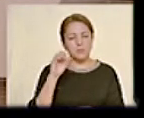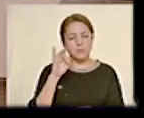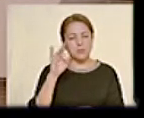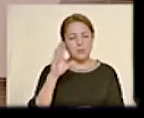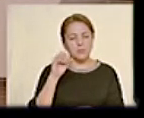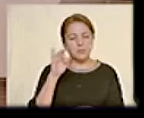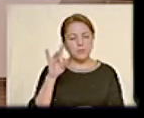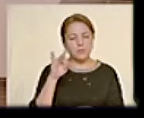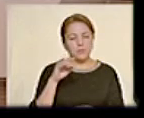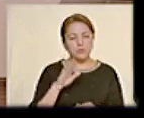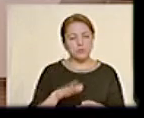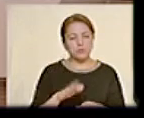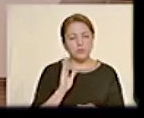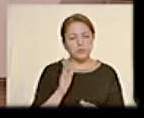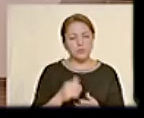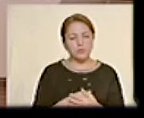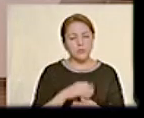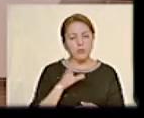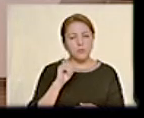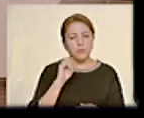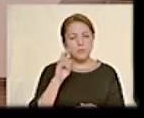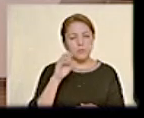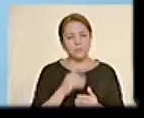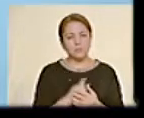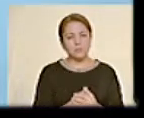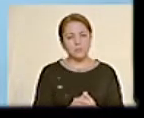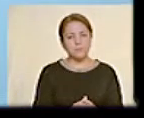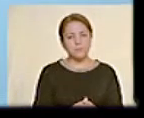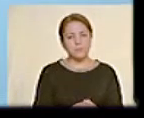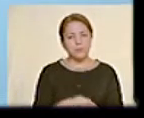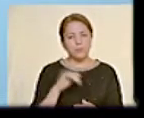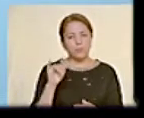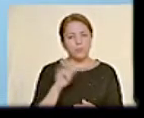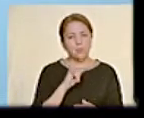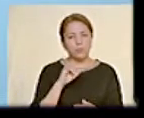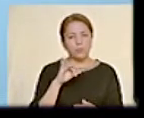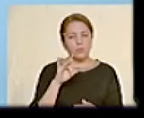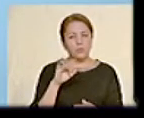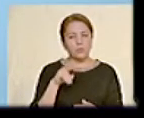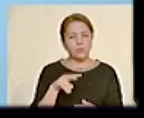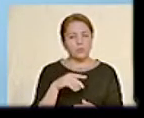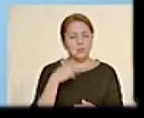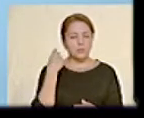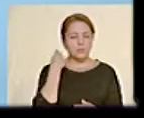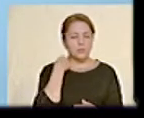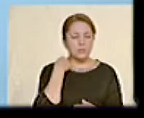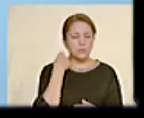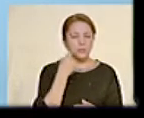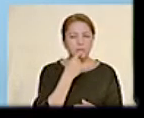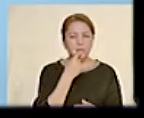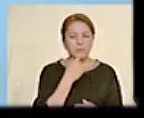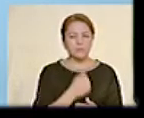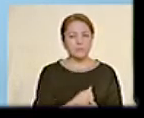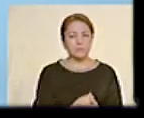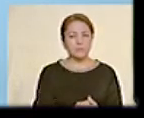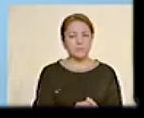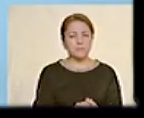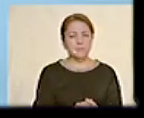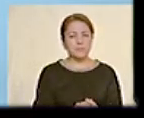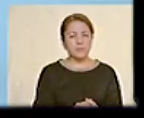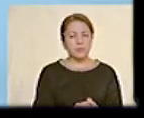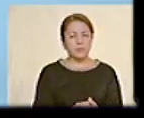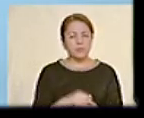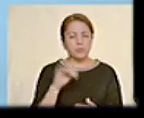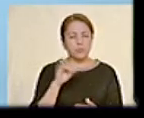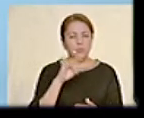veb-serverlarda joylashadi. Veb-serverlarda joylashuvchi ushbu manzillar URL manzillar deb yuritiladi.